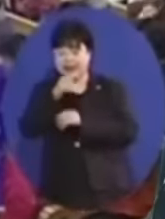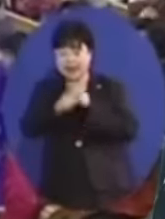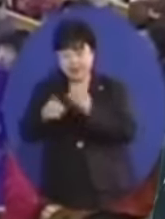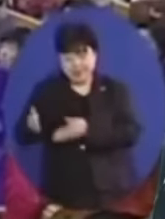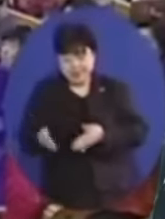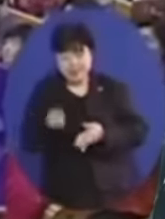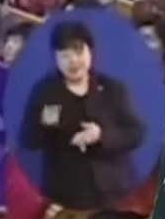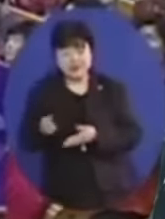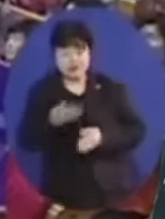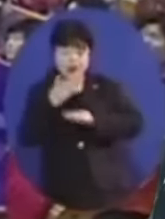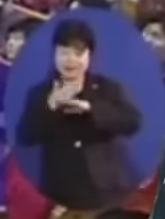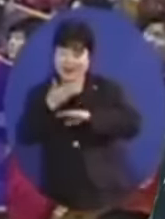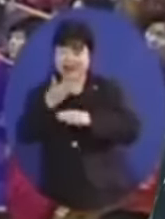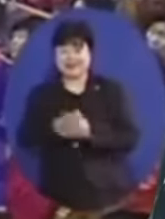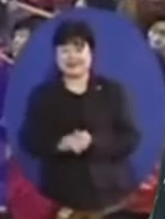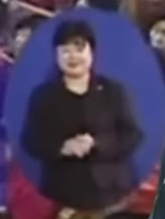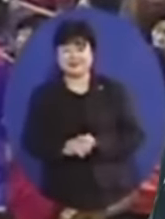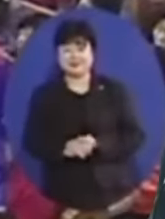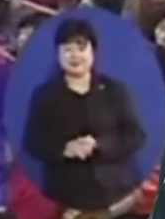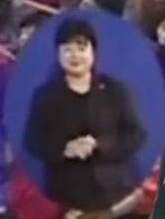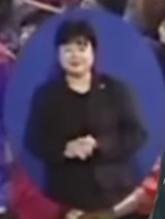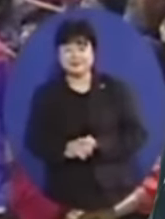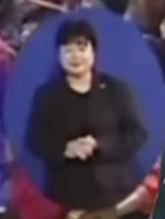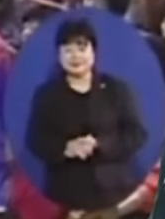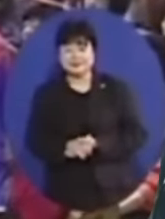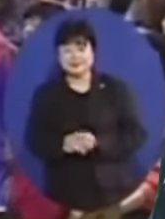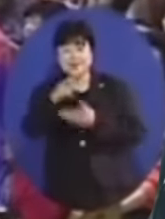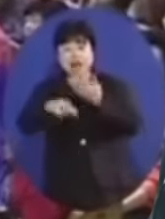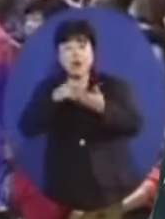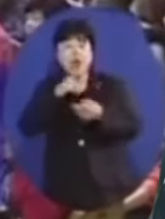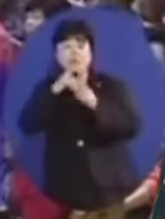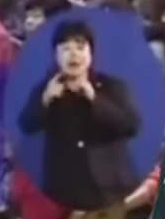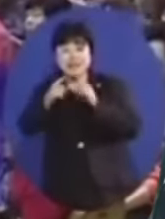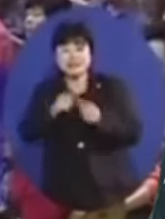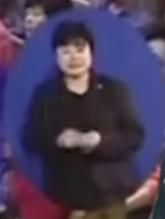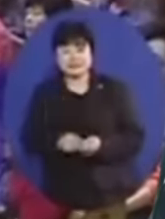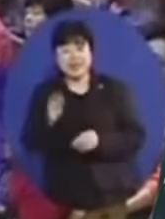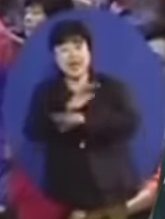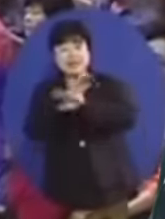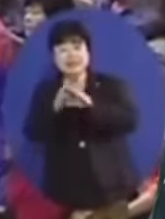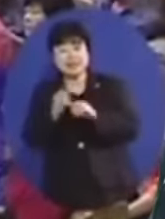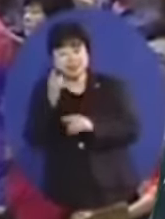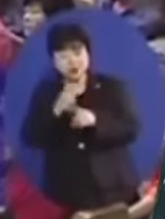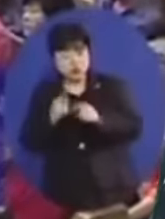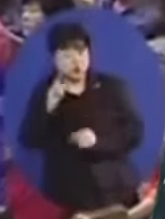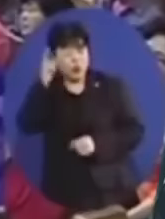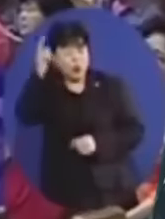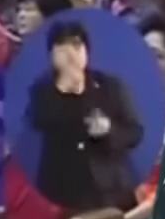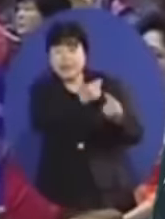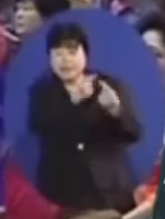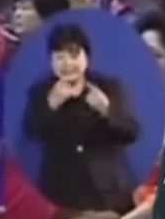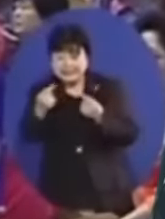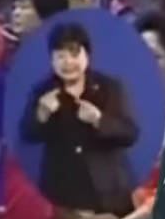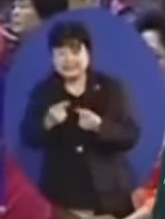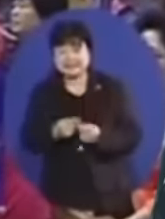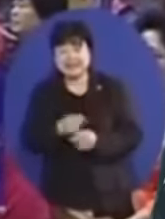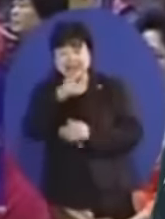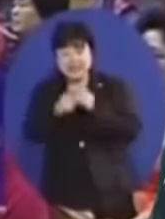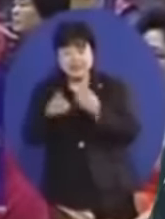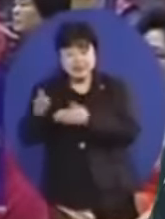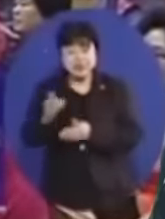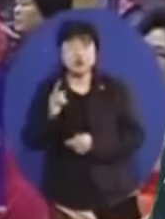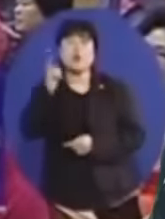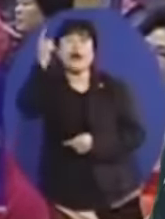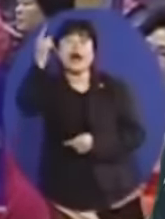너희 길과 다름이니라. 야훼의 말씀이니라. 이는 하늘이 땅보다 높음같이 내 길은 너희 길보다